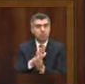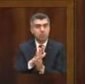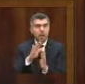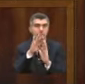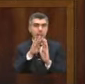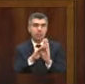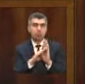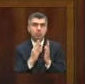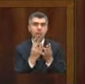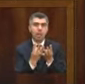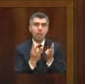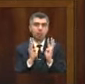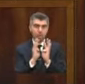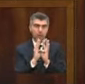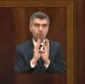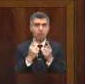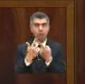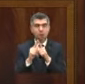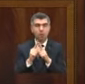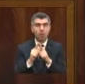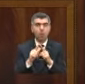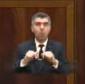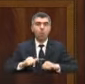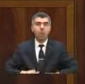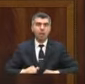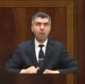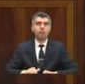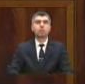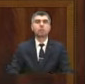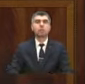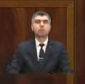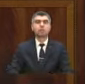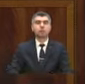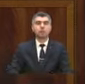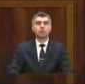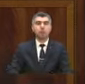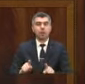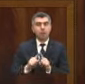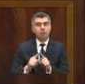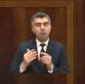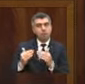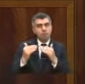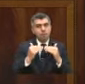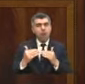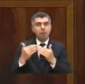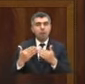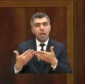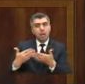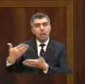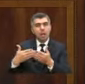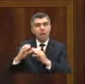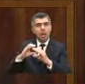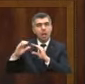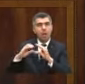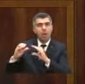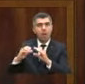وعهد إليها، وممثلين عن بعض القطاعات الحكومية عهد إليها بالتشاور والحوار حول إصلاح